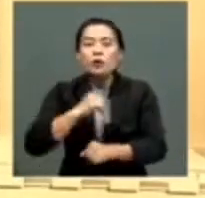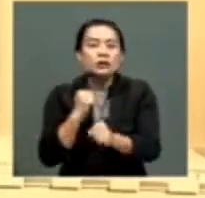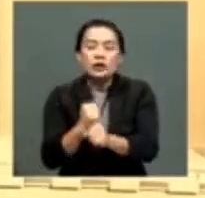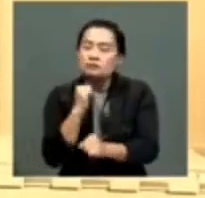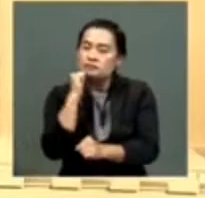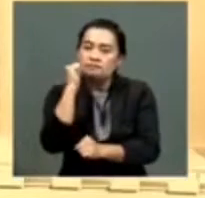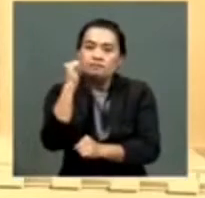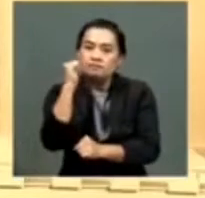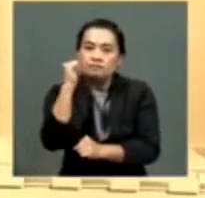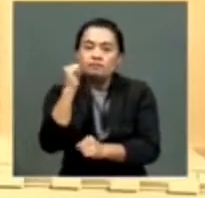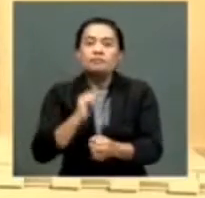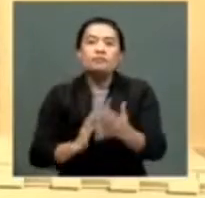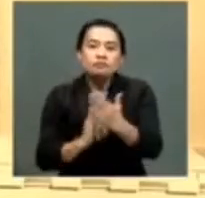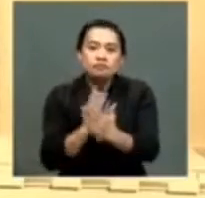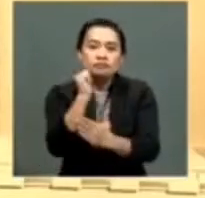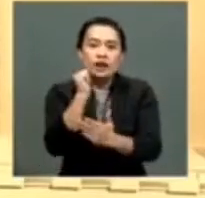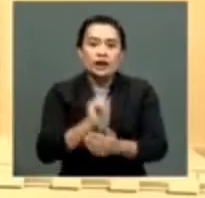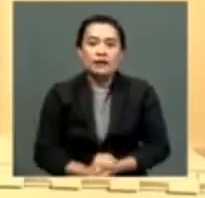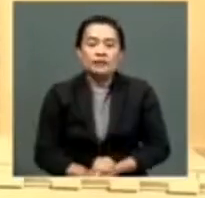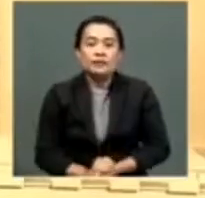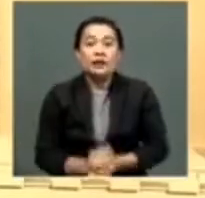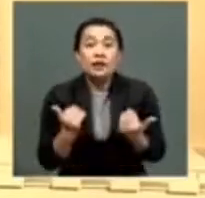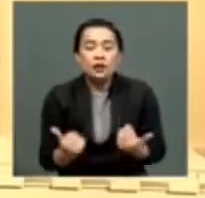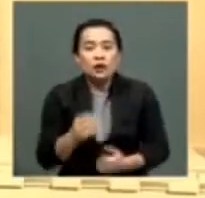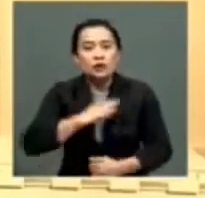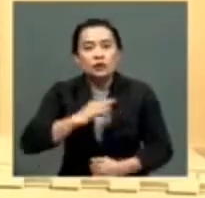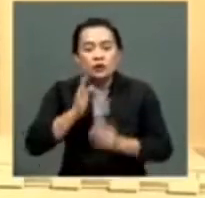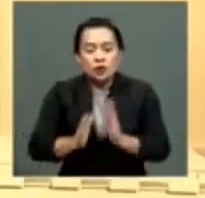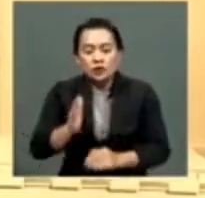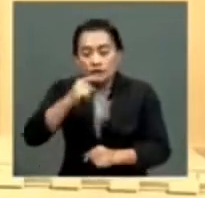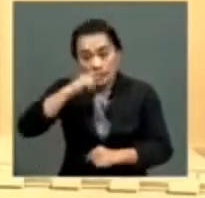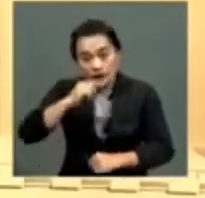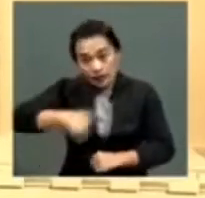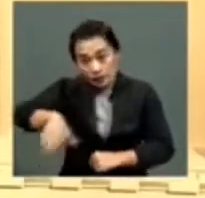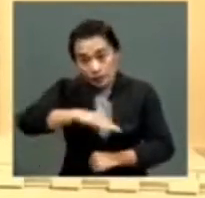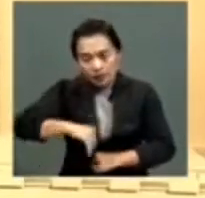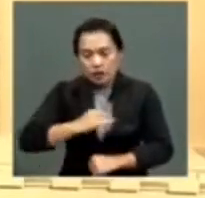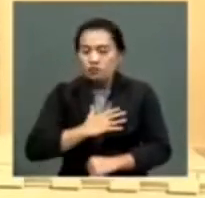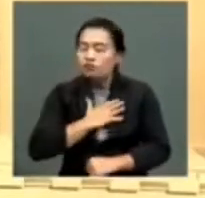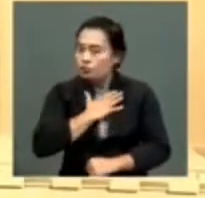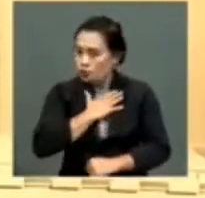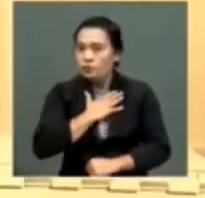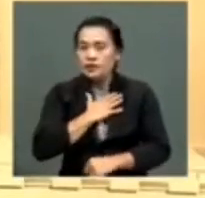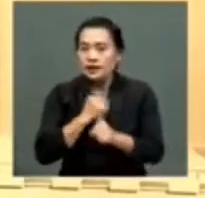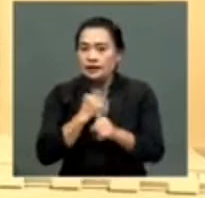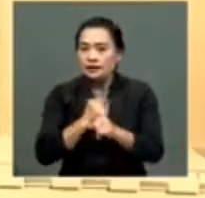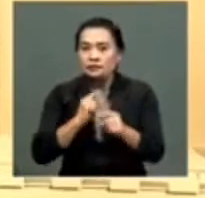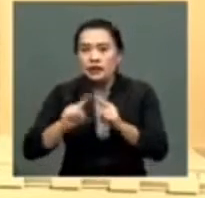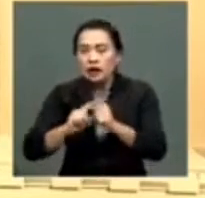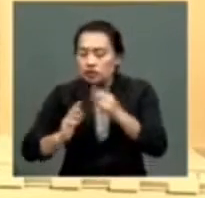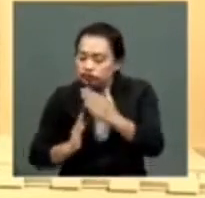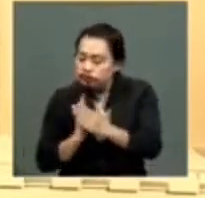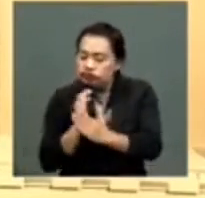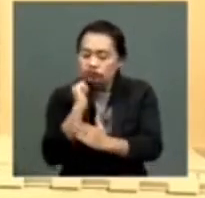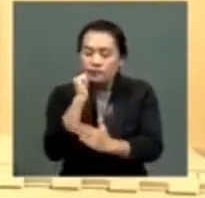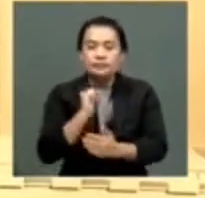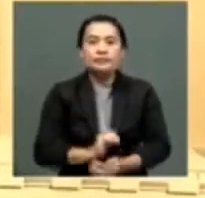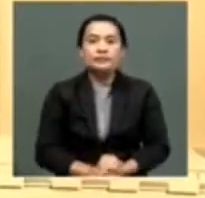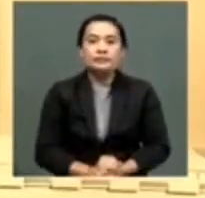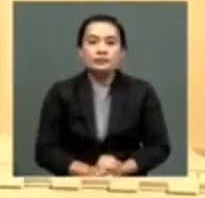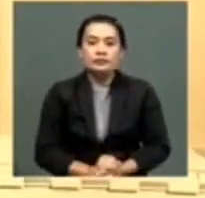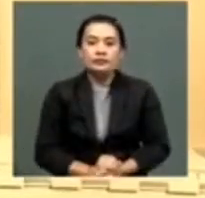ทุกวันนี้นี่เป็นสิ่งที่พวกเราควรภูมิใจนะครับในความสำเร็จของประเทศไทยของเราอย่างไรก็ตาม